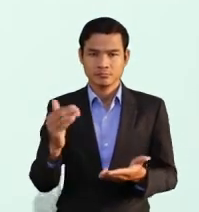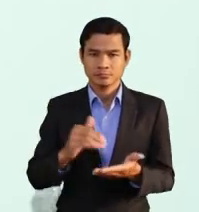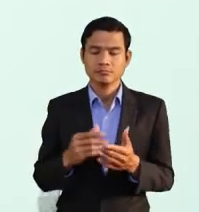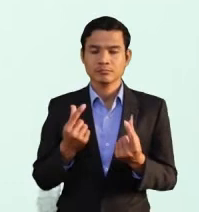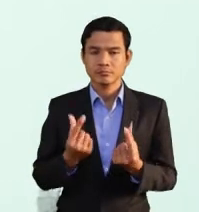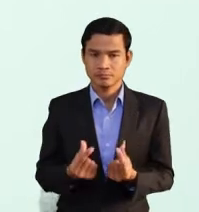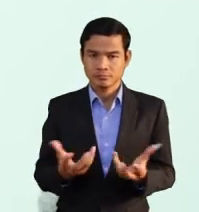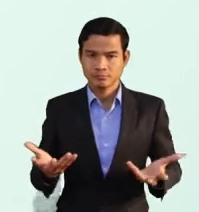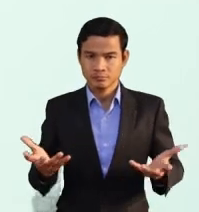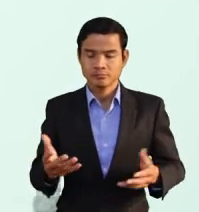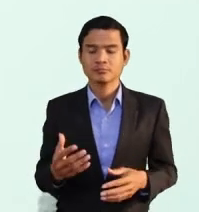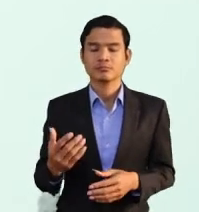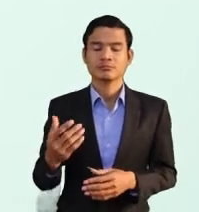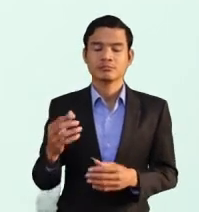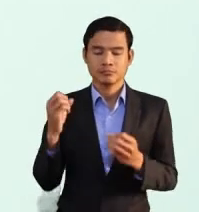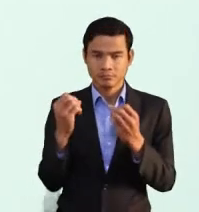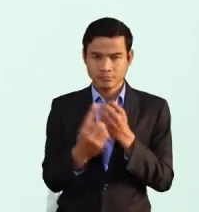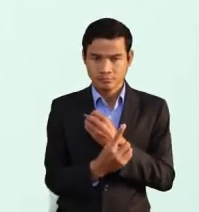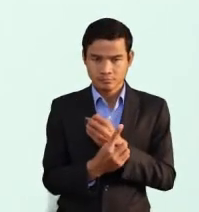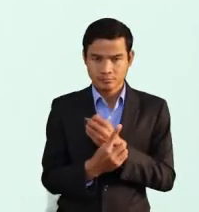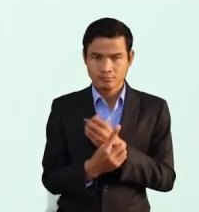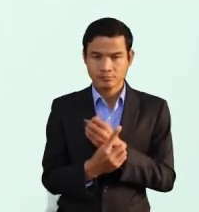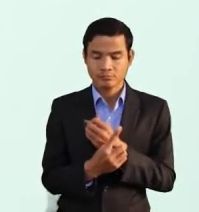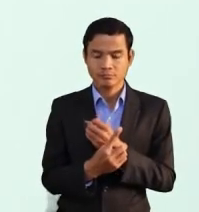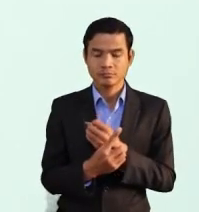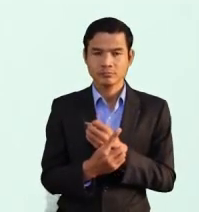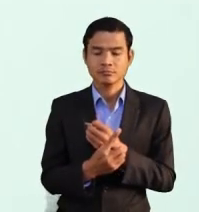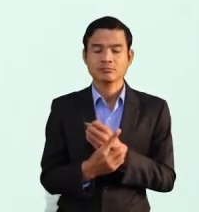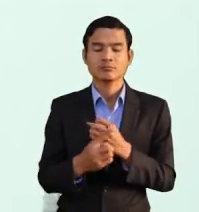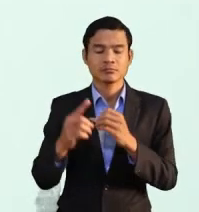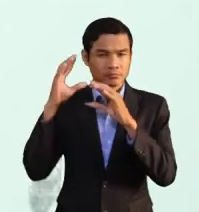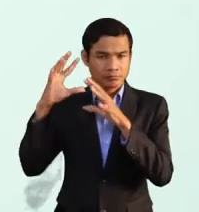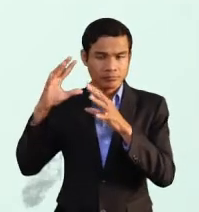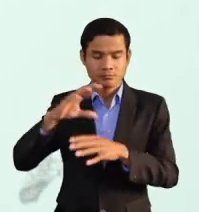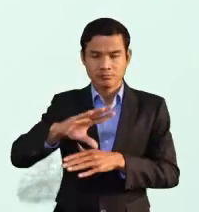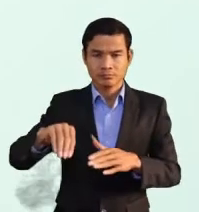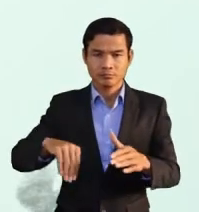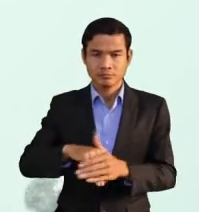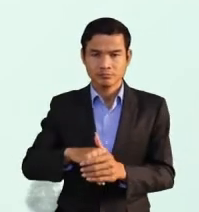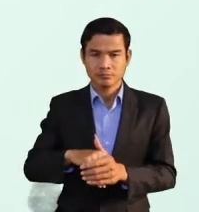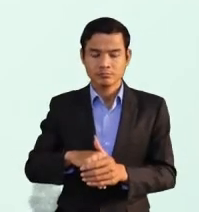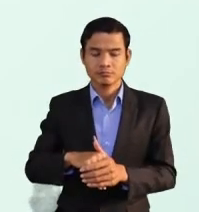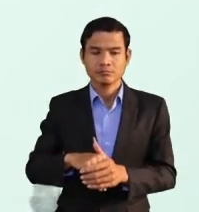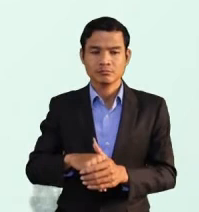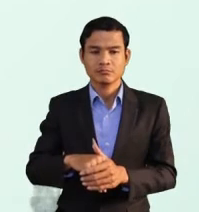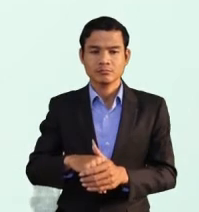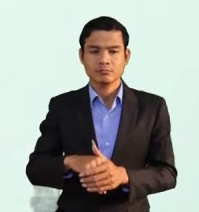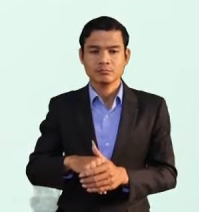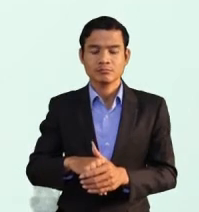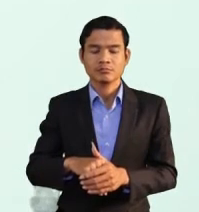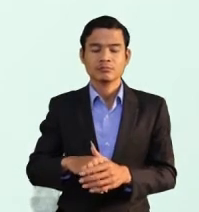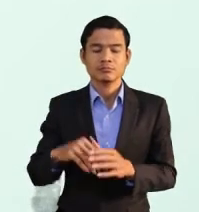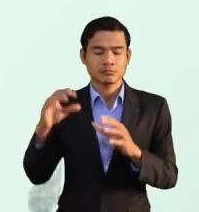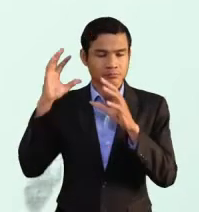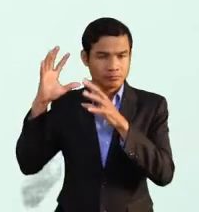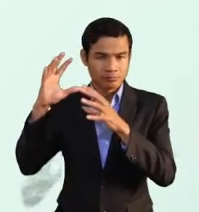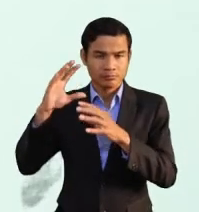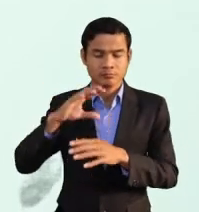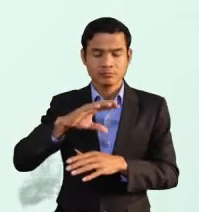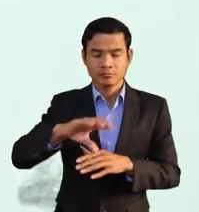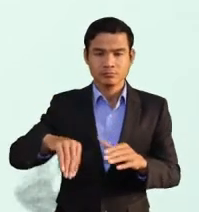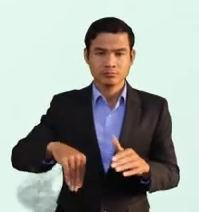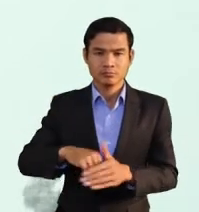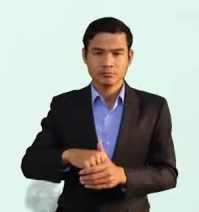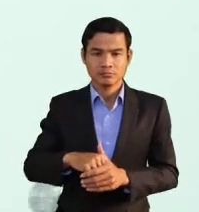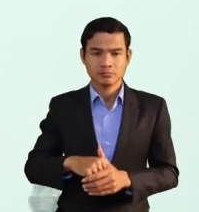ní phải đồn tiếng ó cha phải